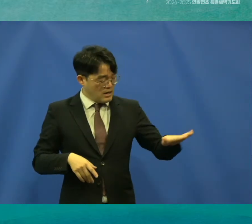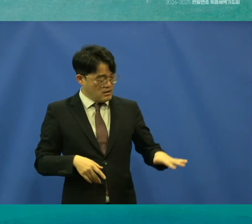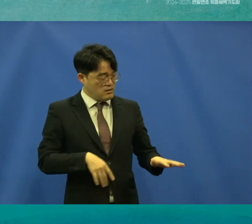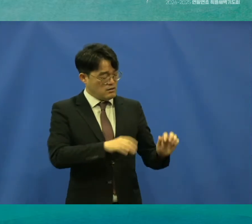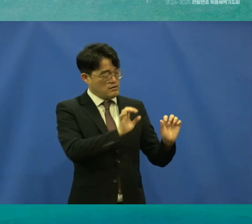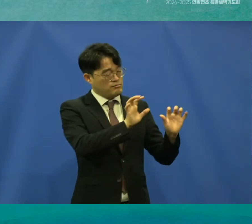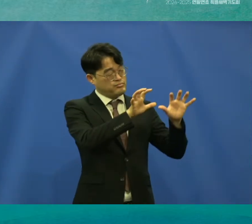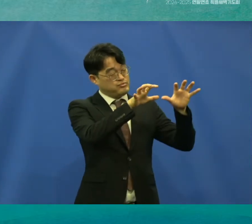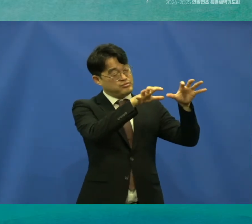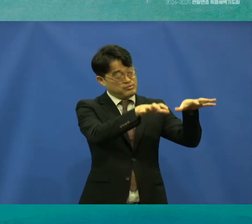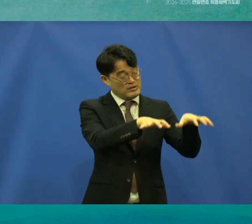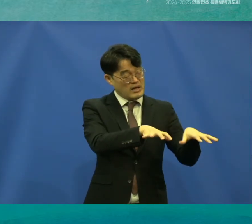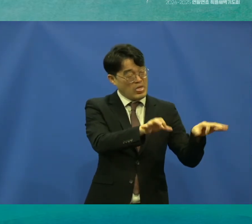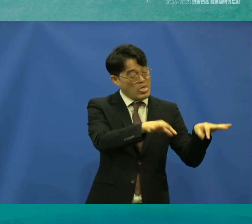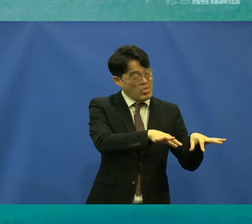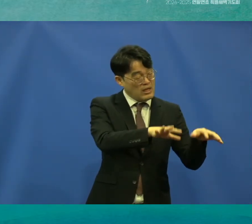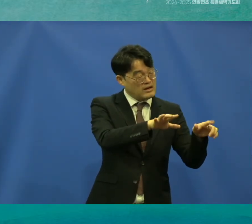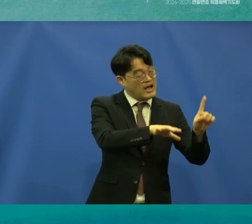니느웨 백성들의 영혼,